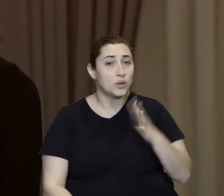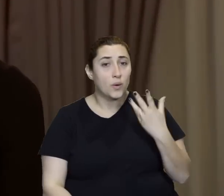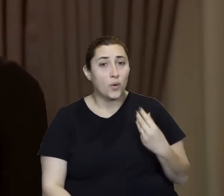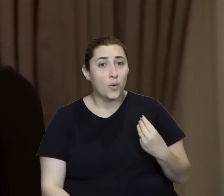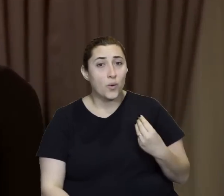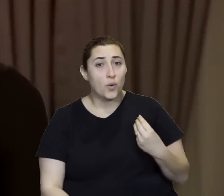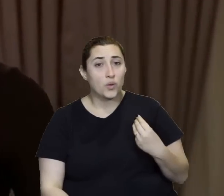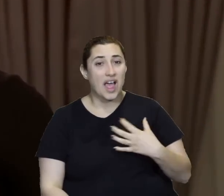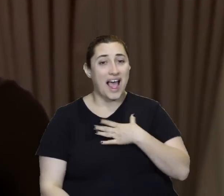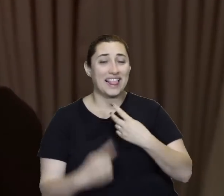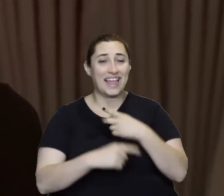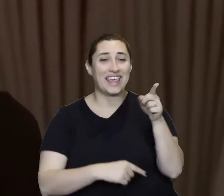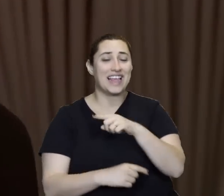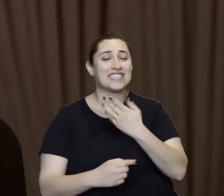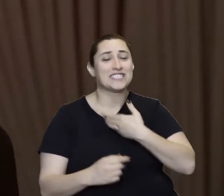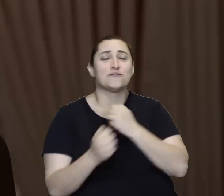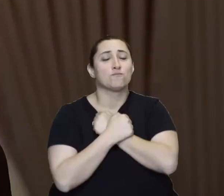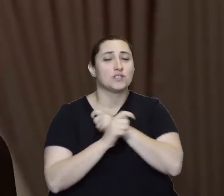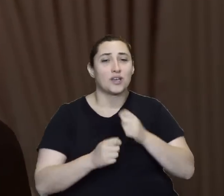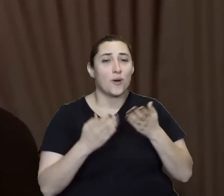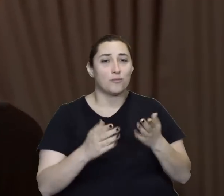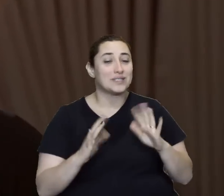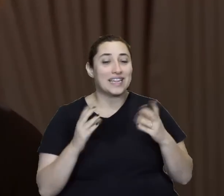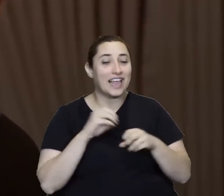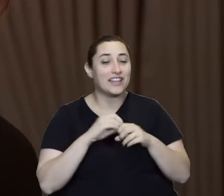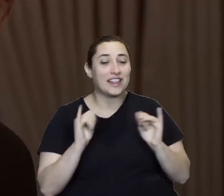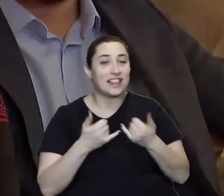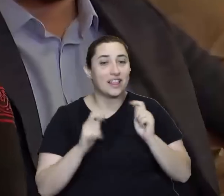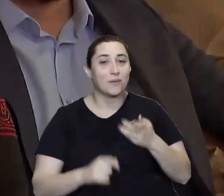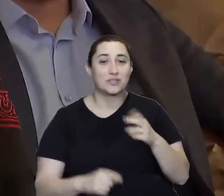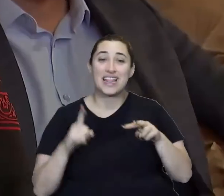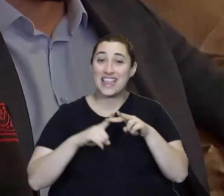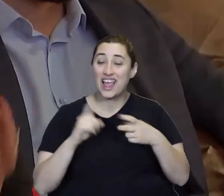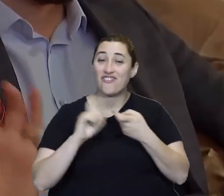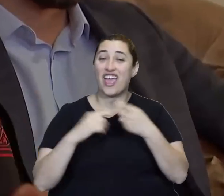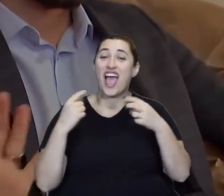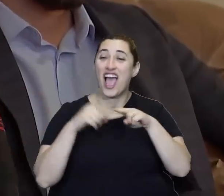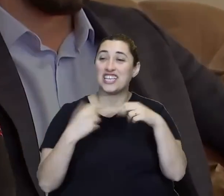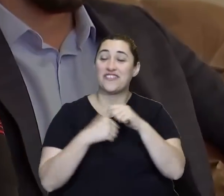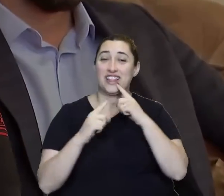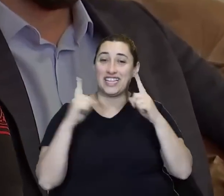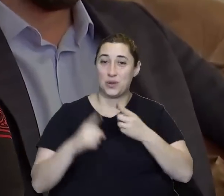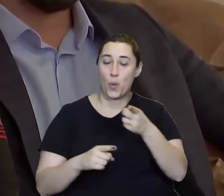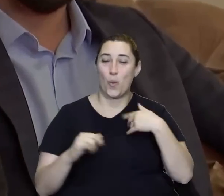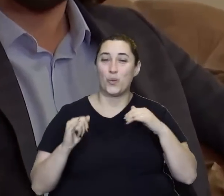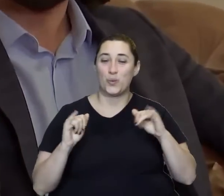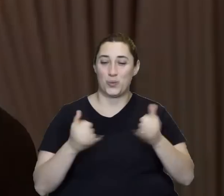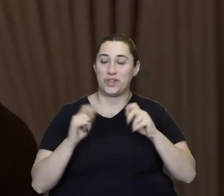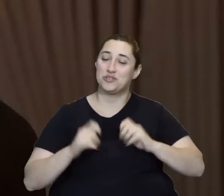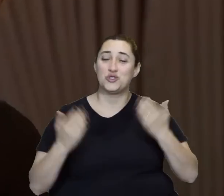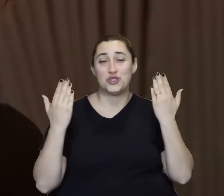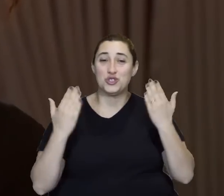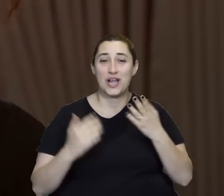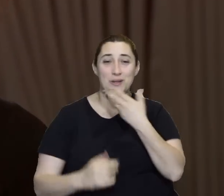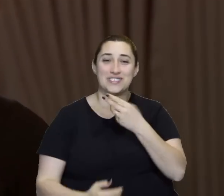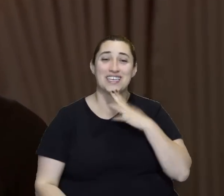Hayırdır? Halayı yeğen Sevgi Yuma olmuşsunuz. Neyi kutluyorsunuz böyle? Nihat'ımla Ayşem'in evlilik yıl dönümünü kutlayacağız inşallah güzel